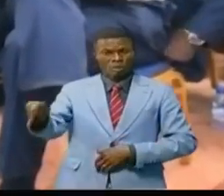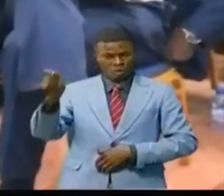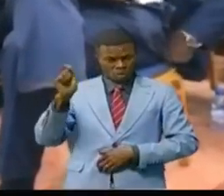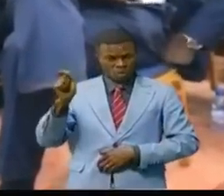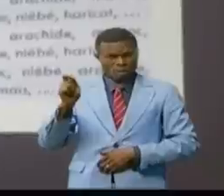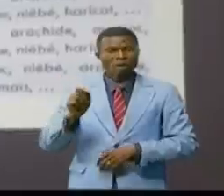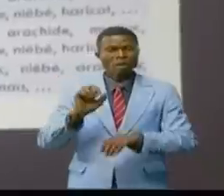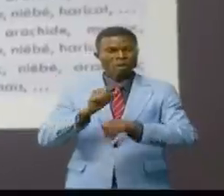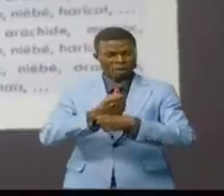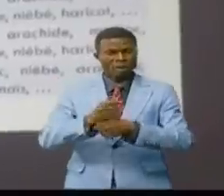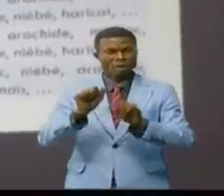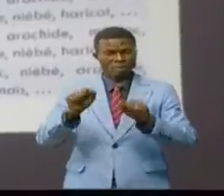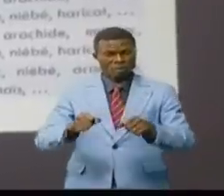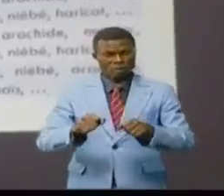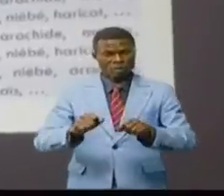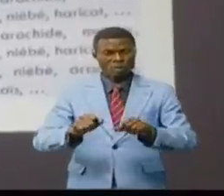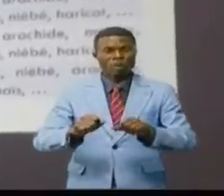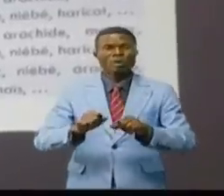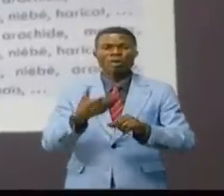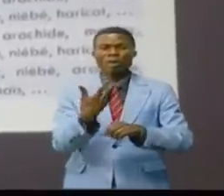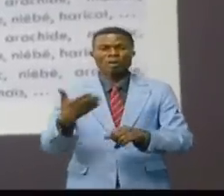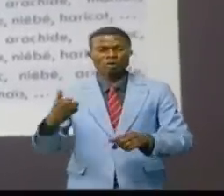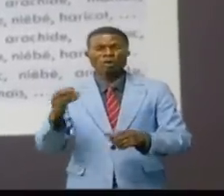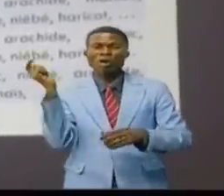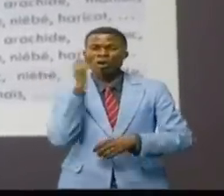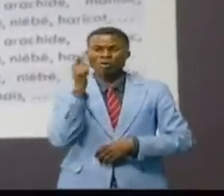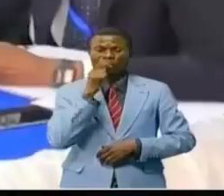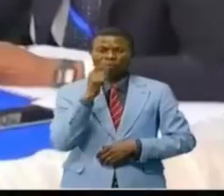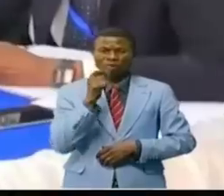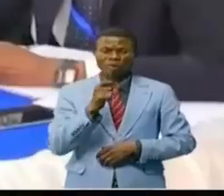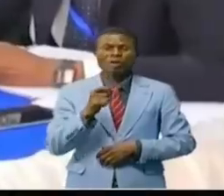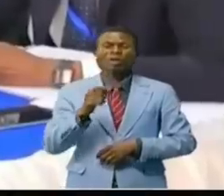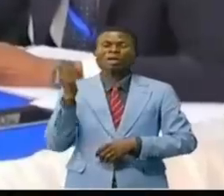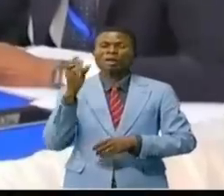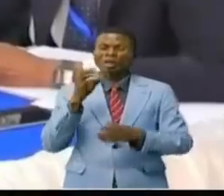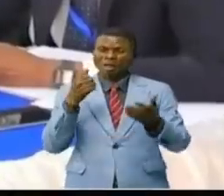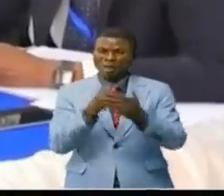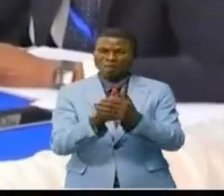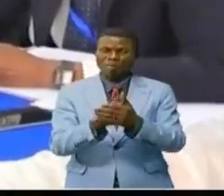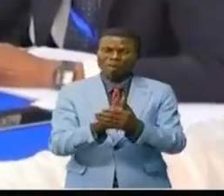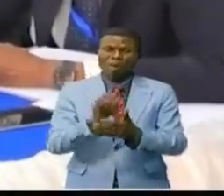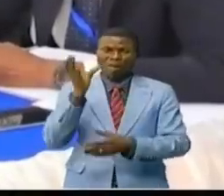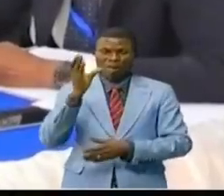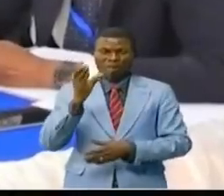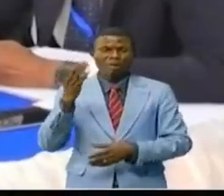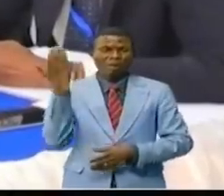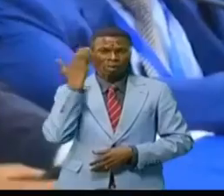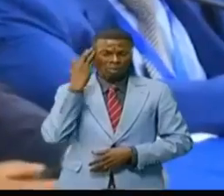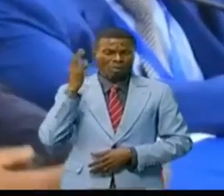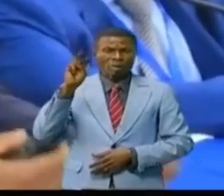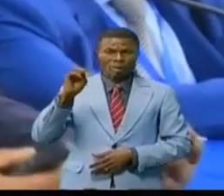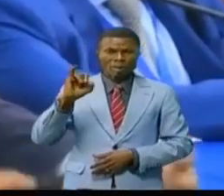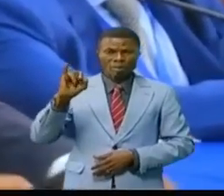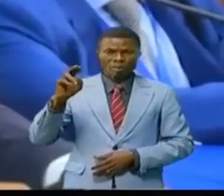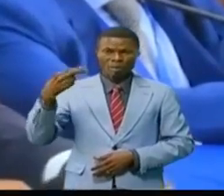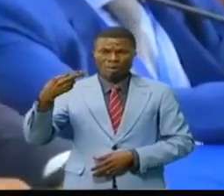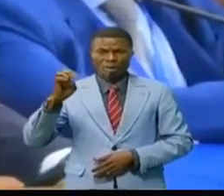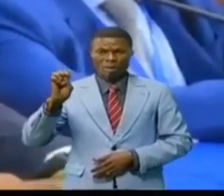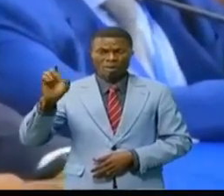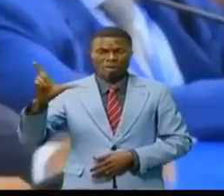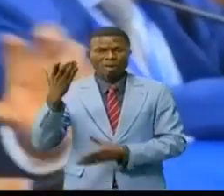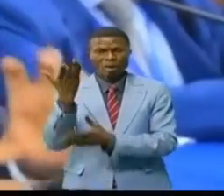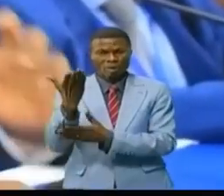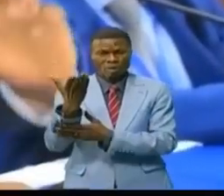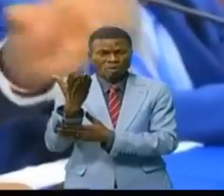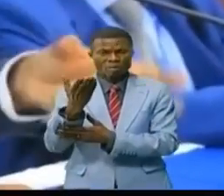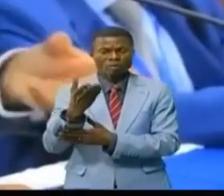peut créer des petites unités de fabrication de charcuteries et autres. Michel Maswapi a ainsi appelé